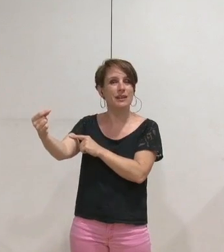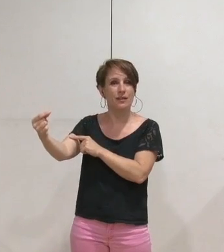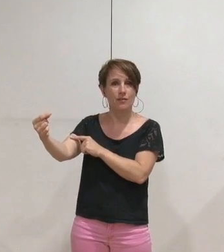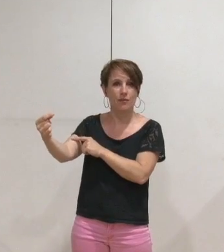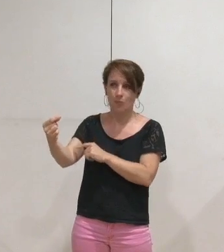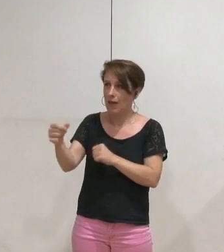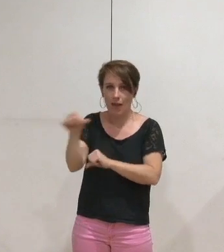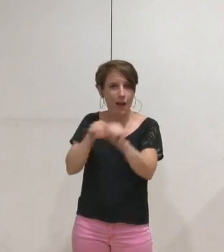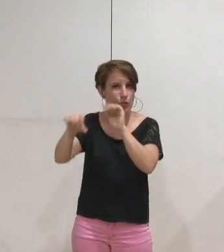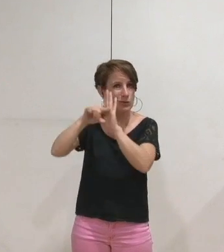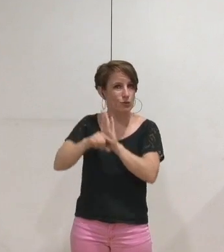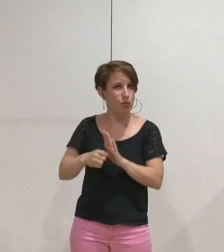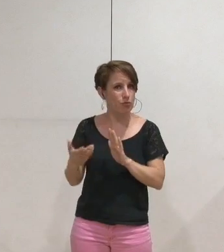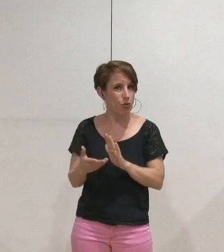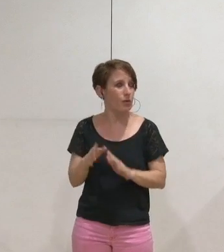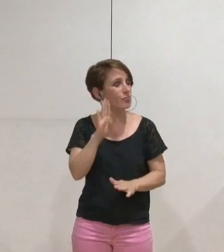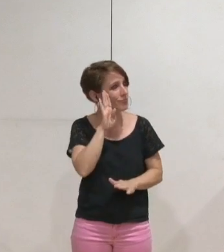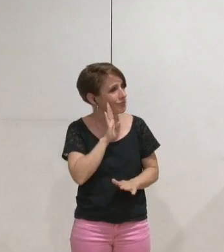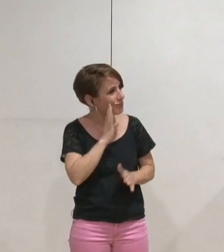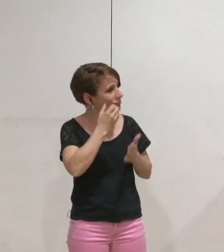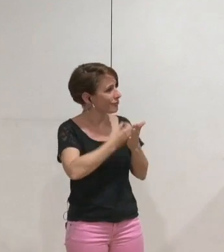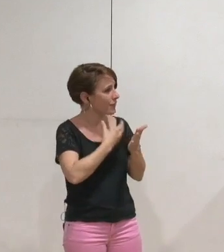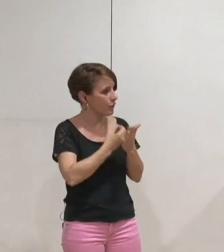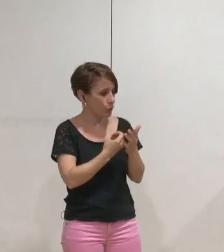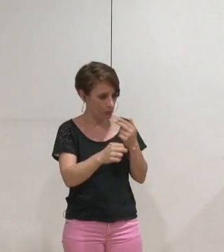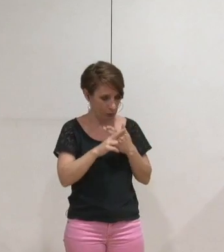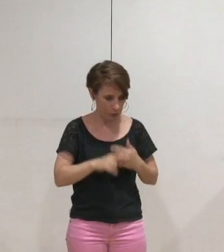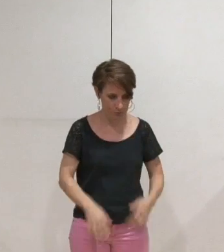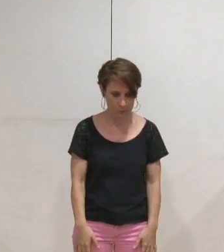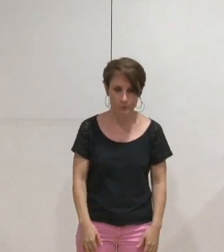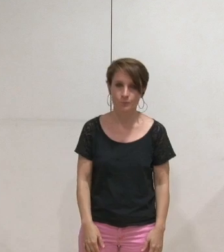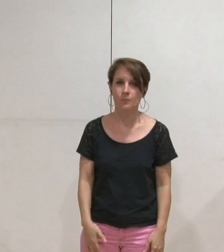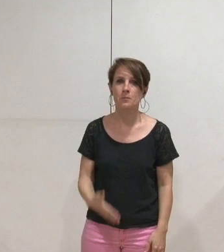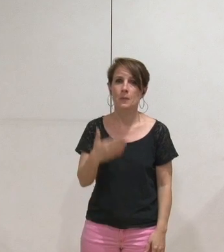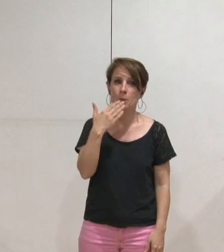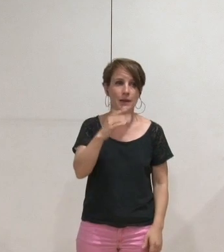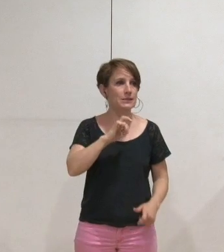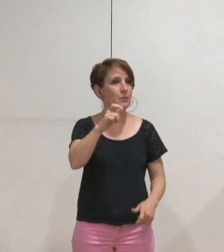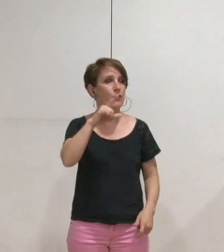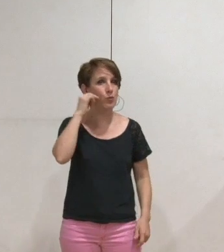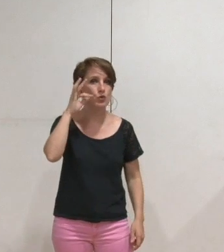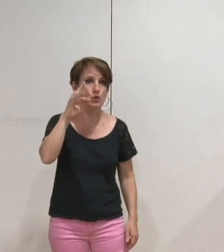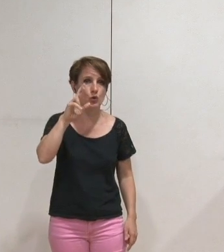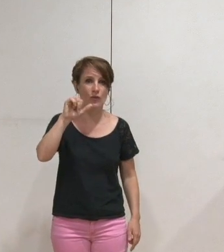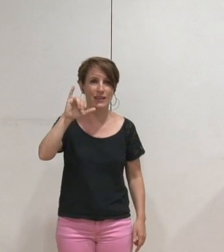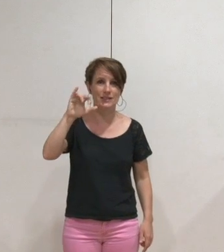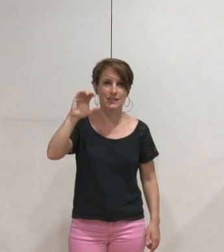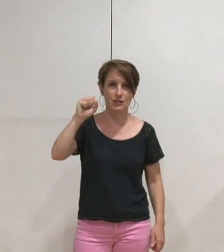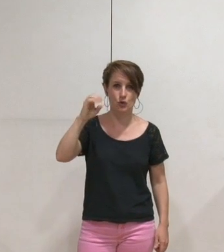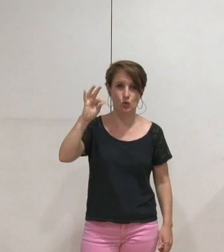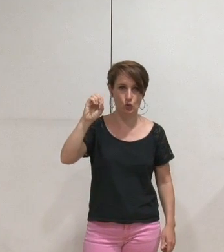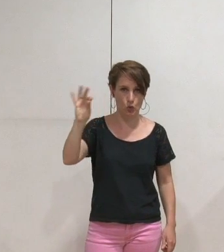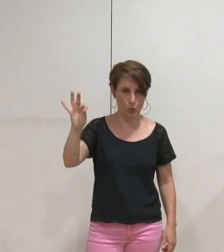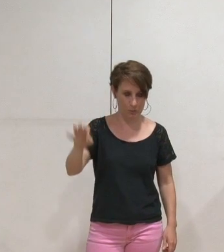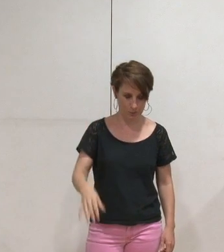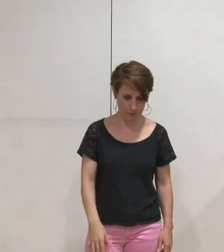promoteur voilà merci de m'éclairer s'il vous plaît sur ces différents points merci Monsieur fristo oui